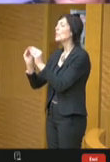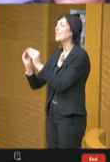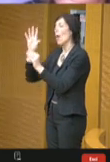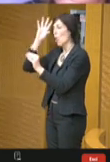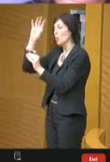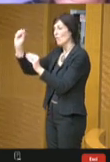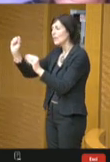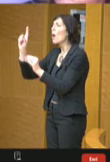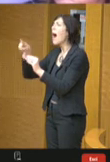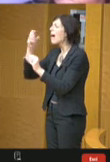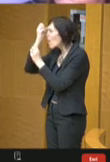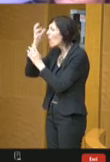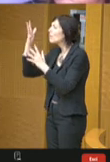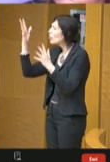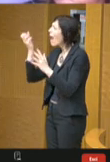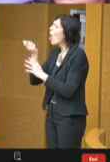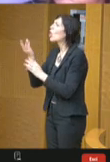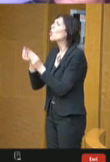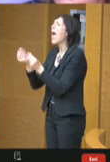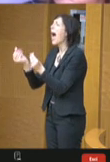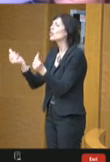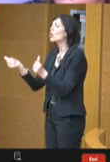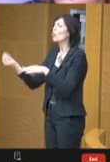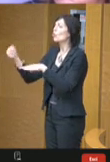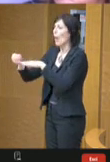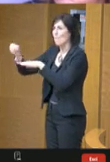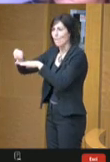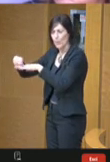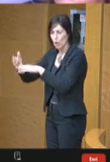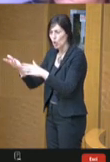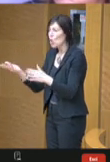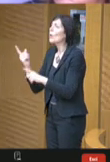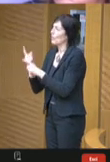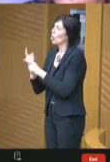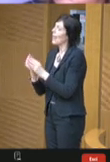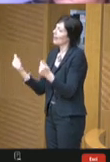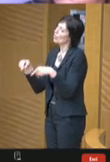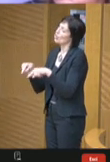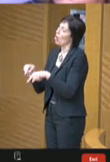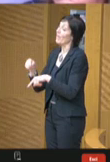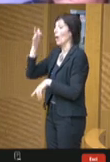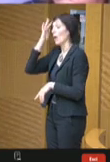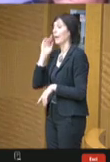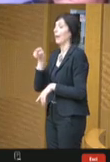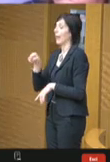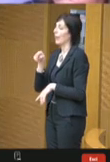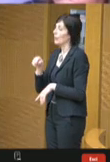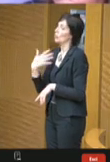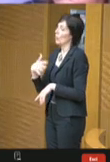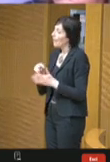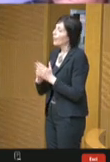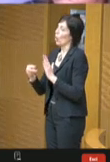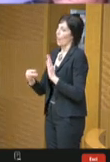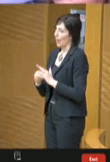anche immaginando qualche soluzione aggiuntiva, risolvere questo che rischia di essere un altro dei tanti problemi